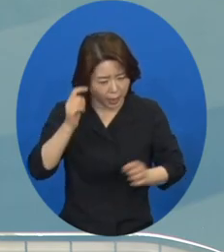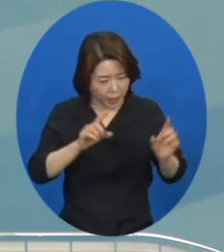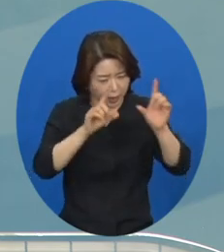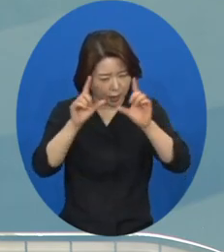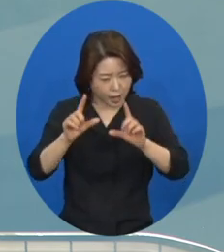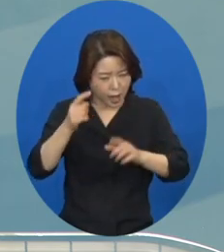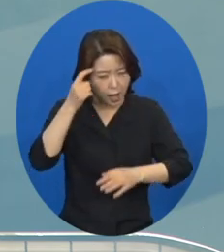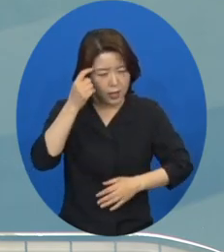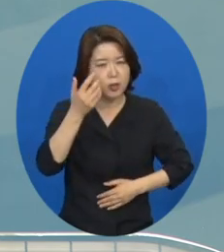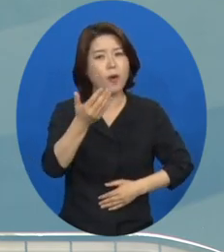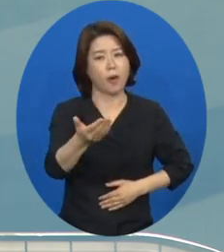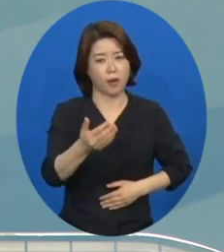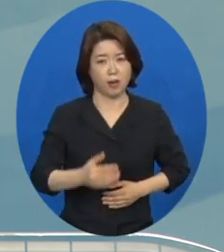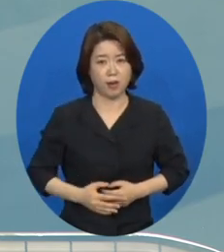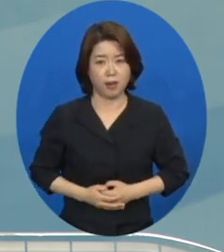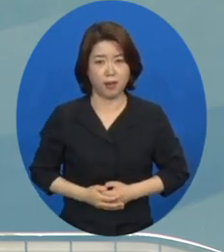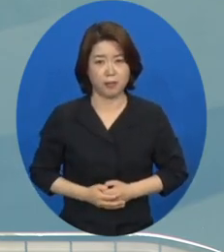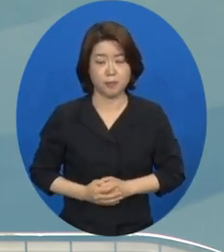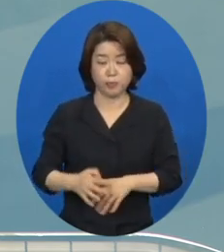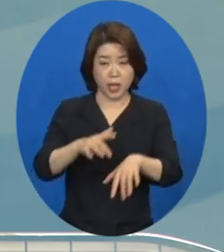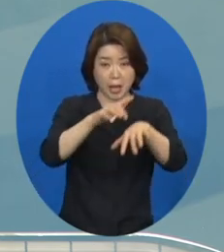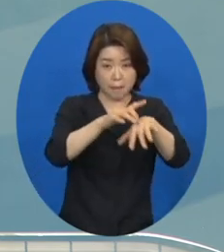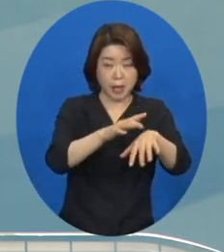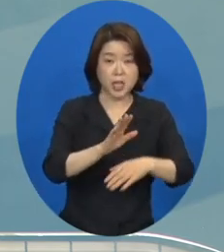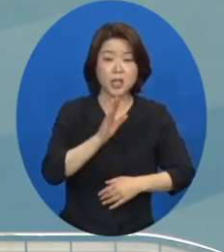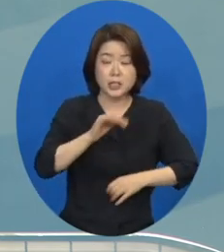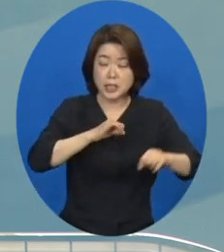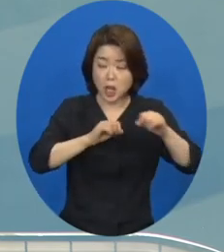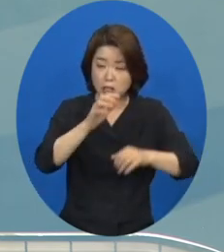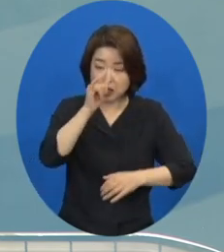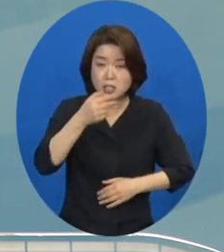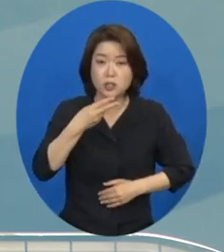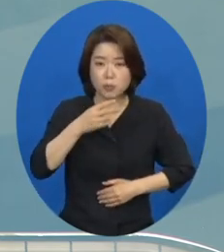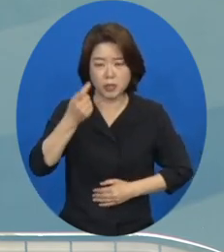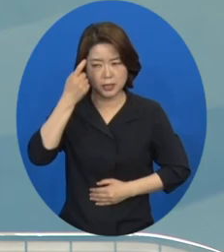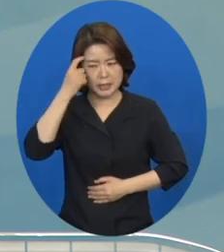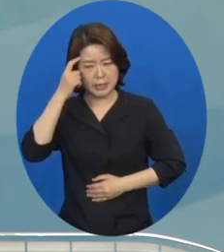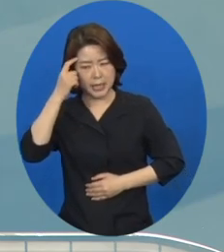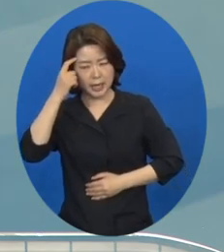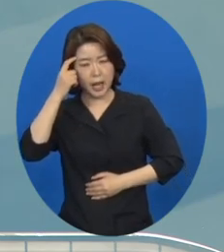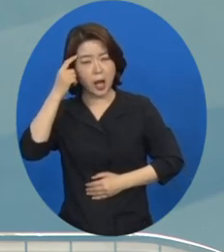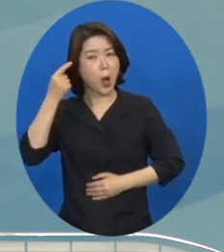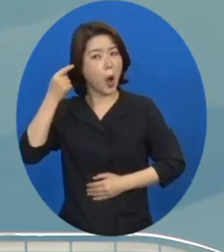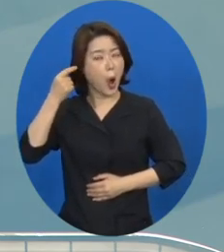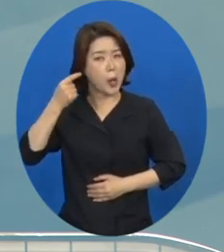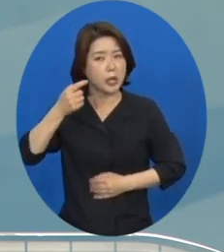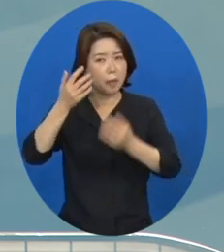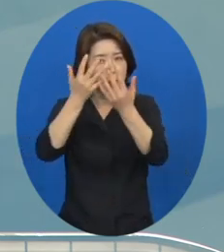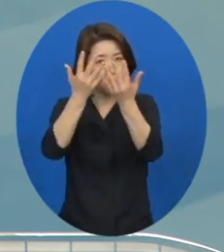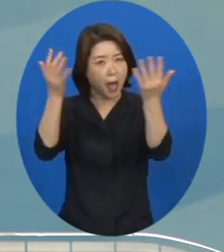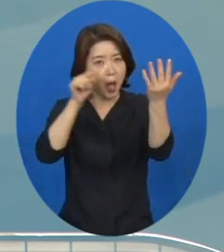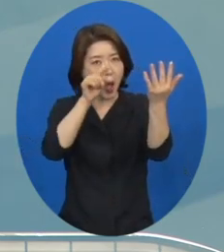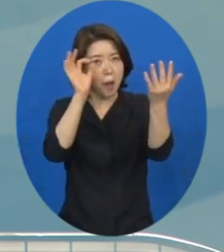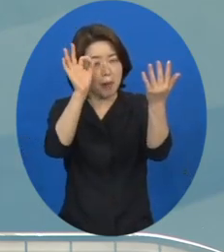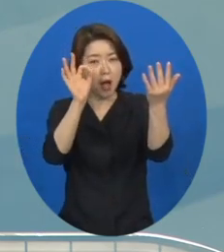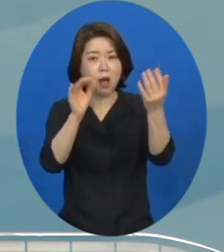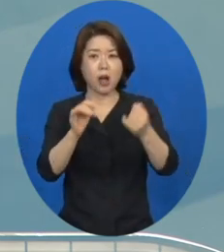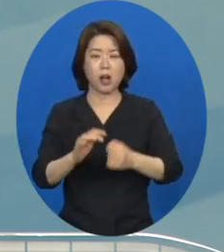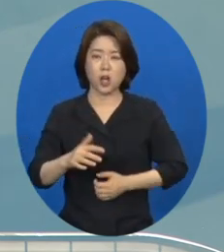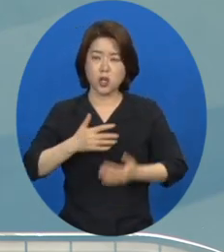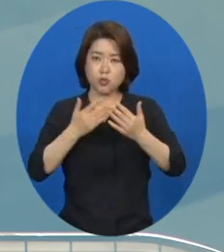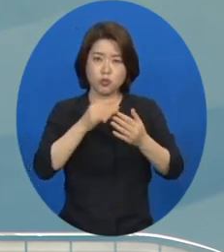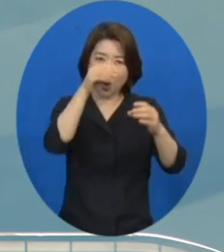살았는지 마귀가 진짜 역사하는지 안 하는지는 생각만 보면 알 수 있다니까요. 두려움을